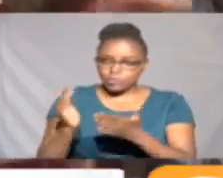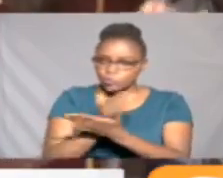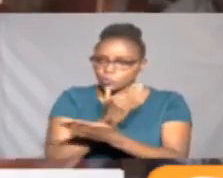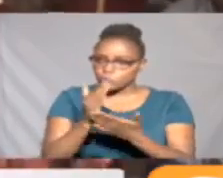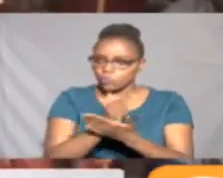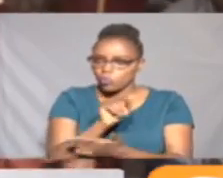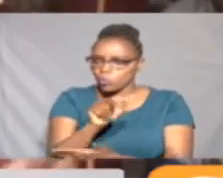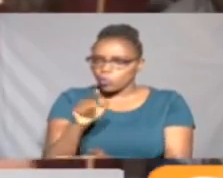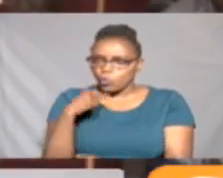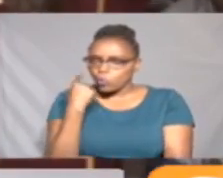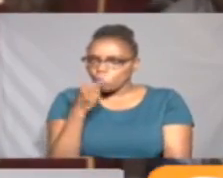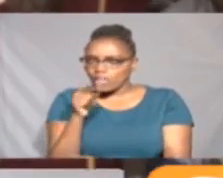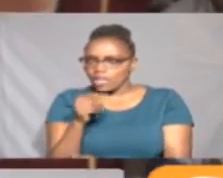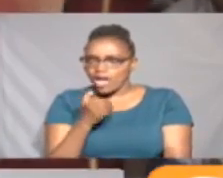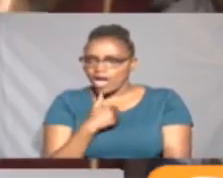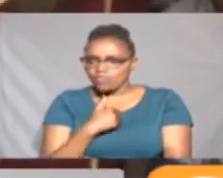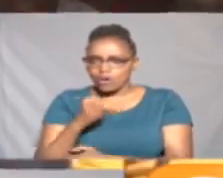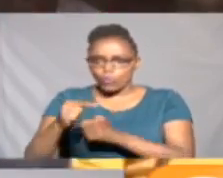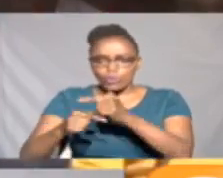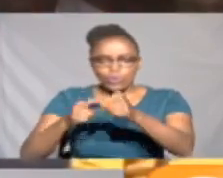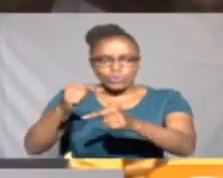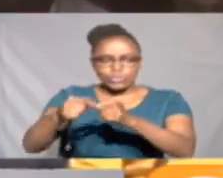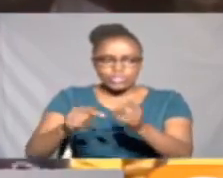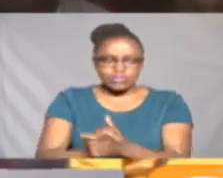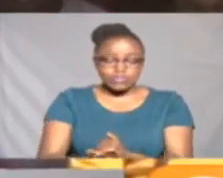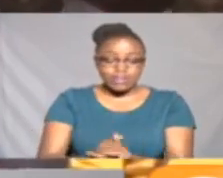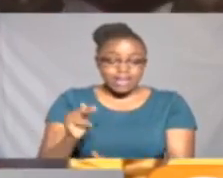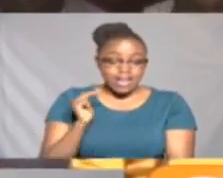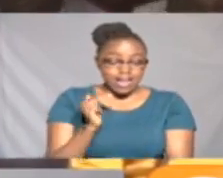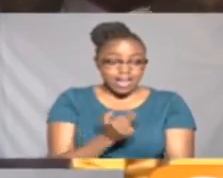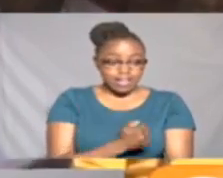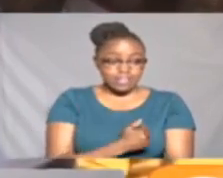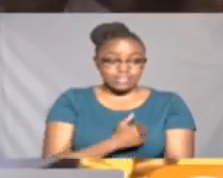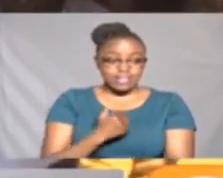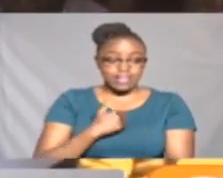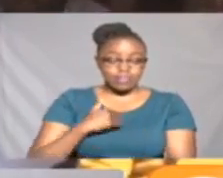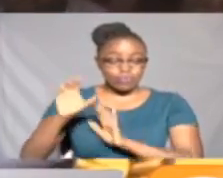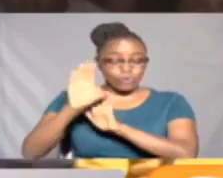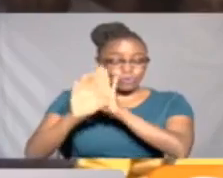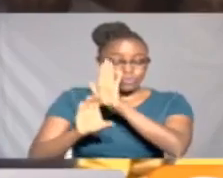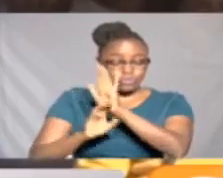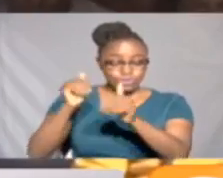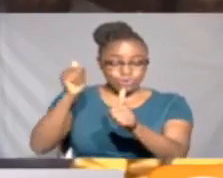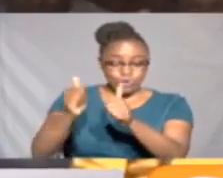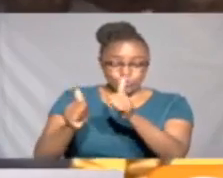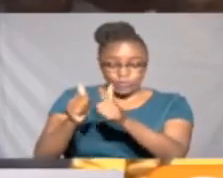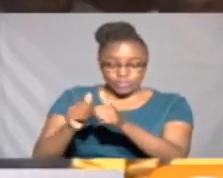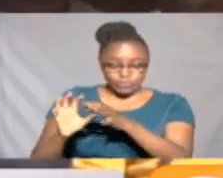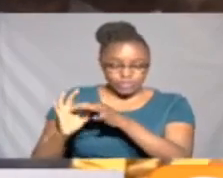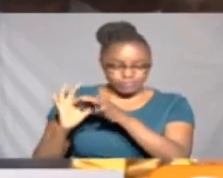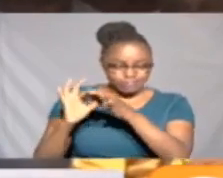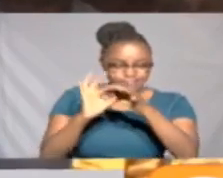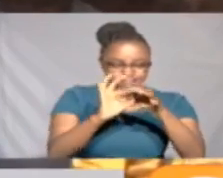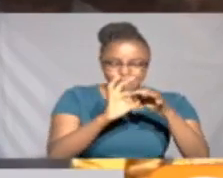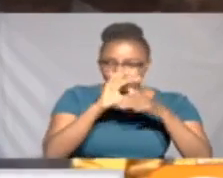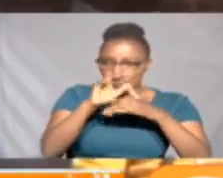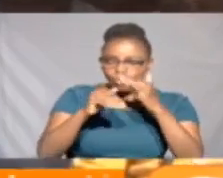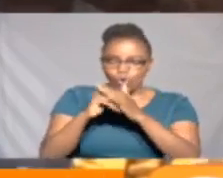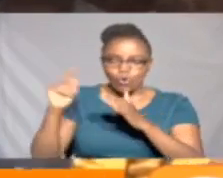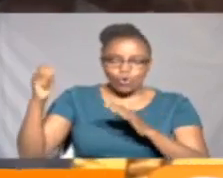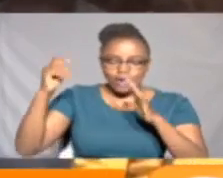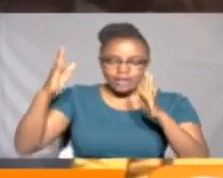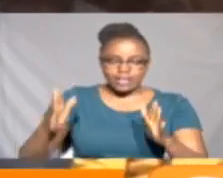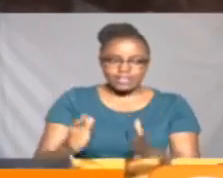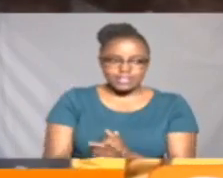kupe kupe wako inji tuendele mbele. Tutakuwa na katiba ambayo itaunganisha wa Kenya